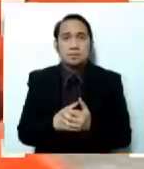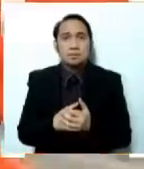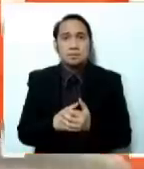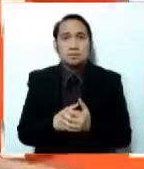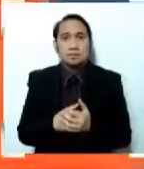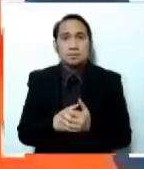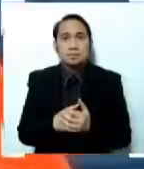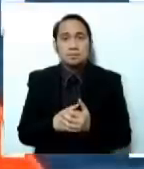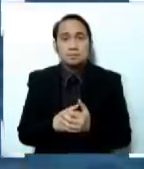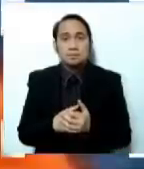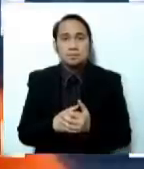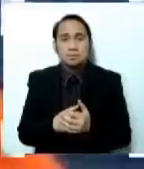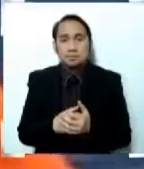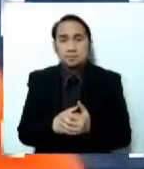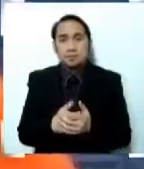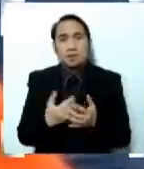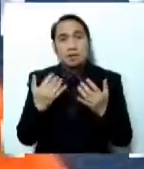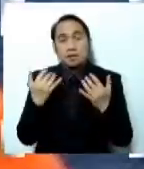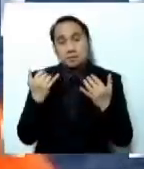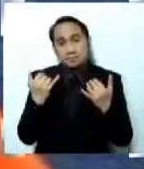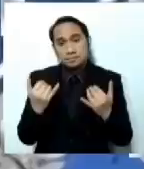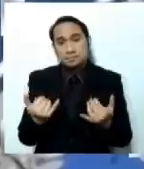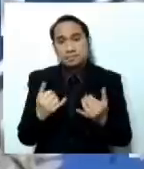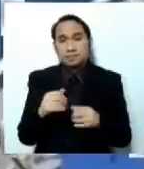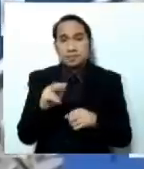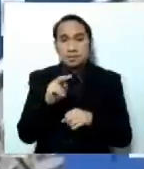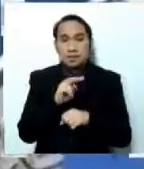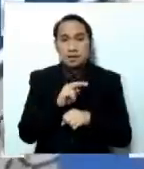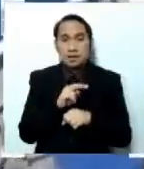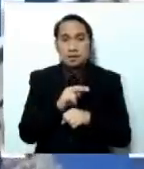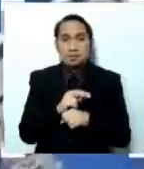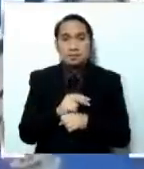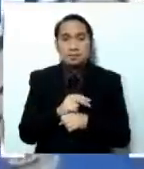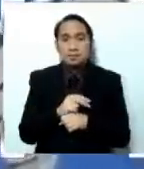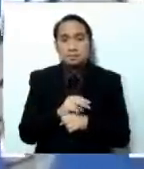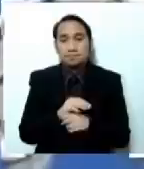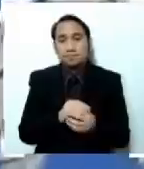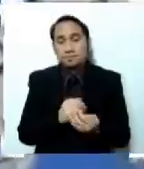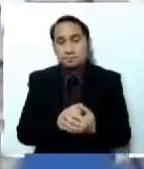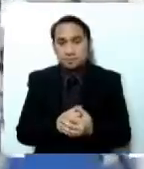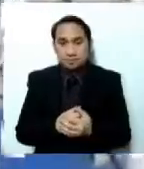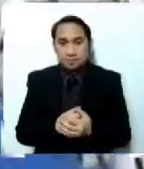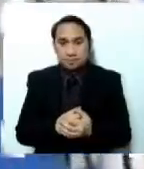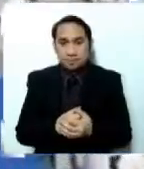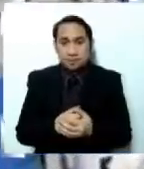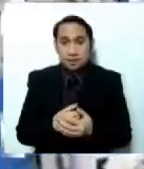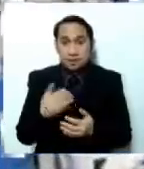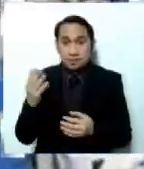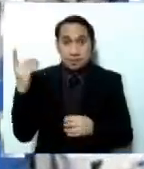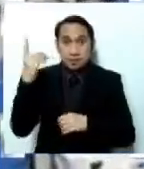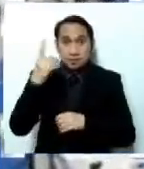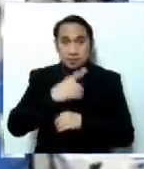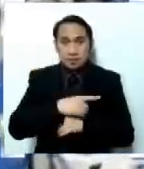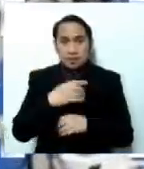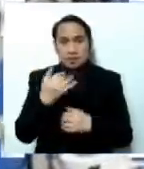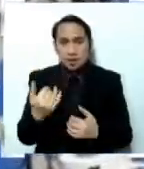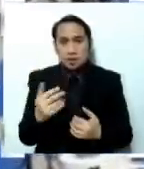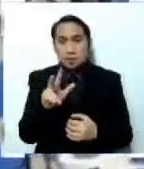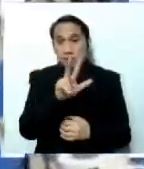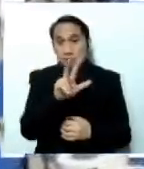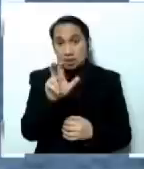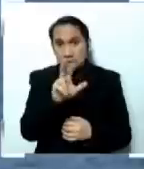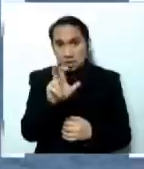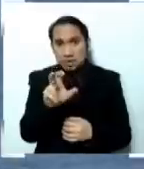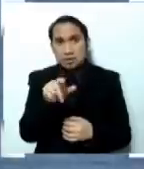Sa surveillance operations na ginawa ng National Task Force on the West Philippine Sea, nito lang isang araw, nakitang halos 300 barko pa rin ng